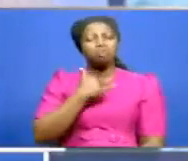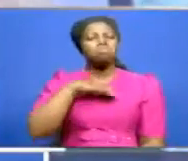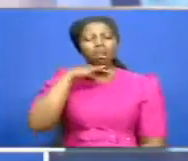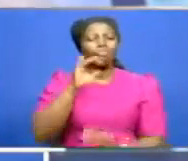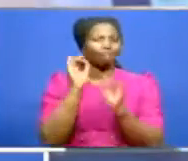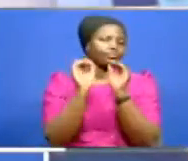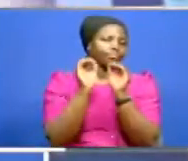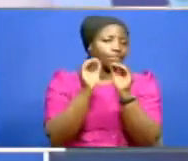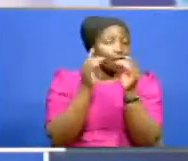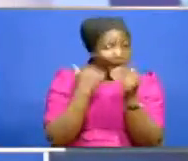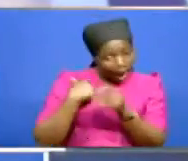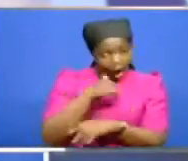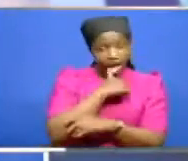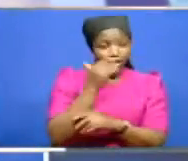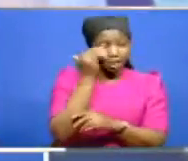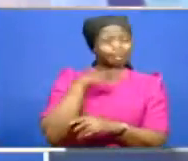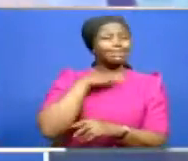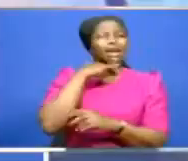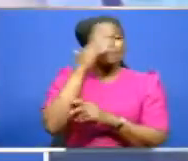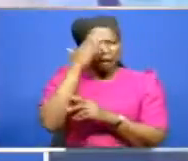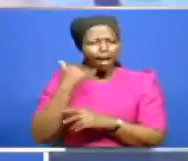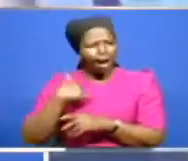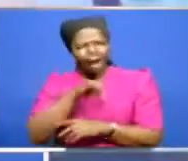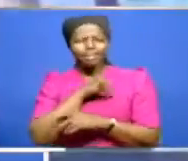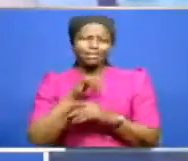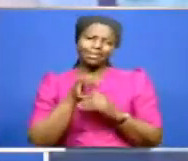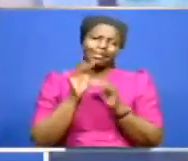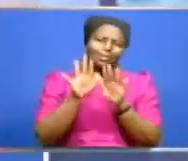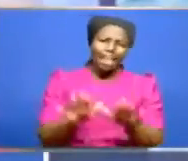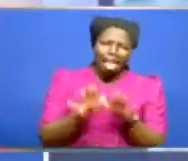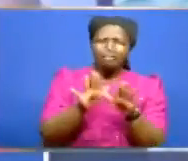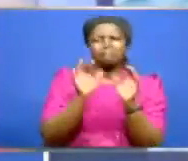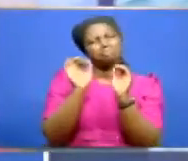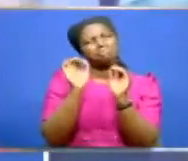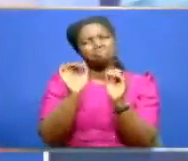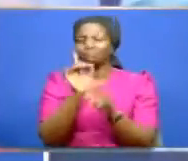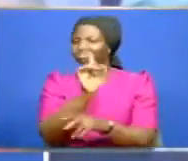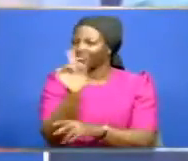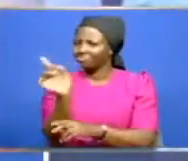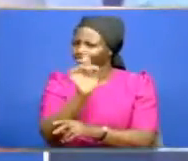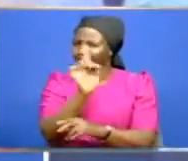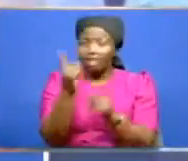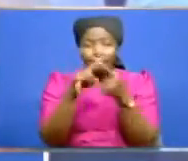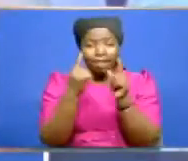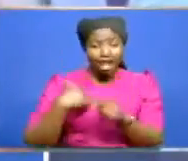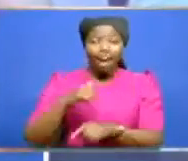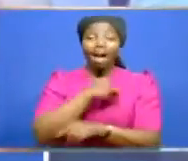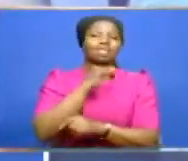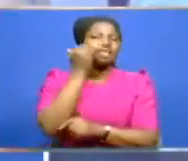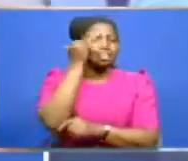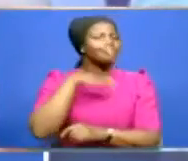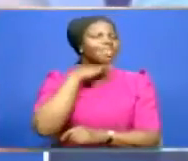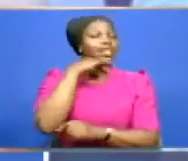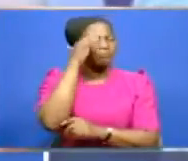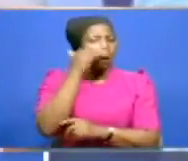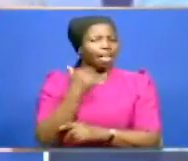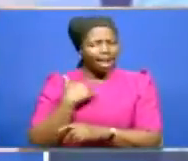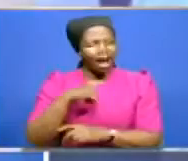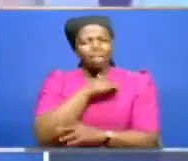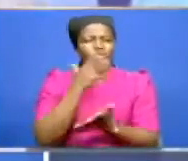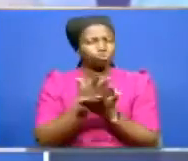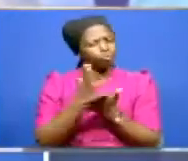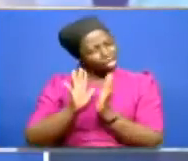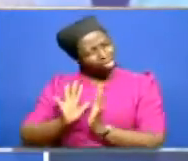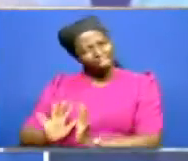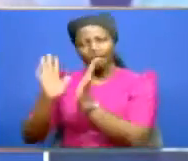are dying not because we are careless. We are dying because we have been